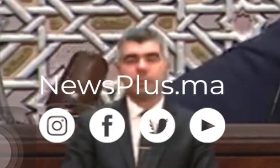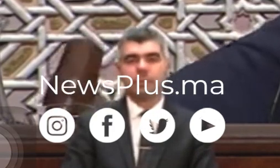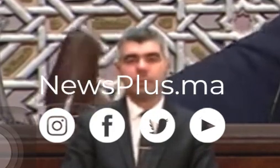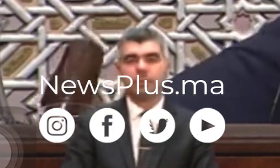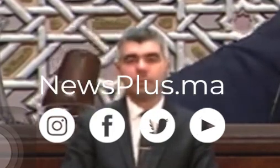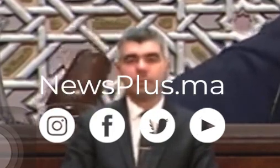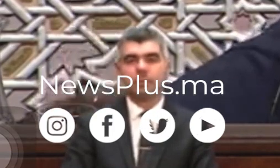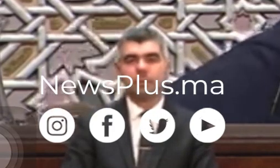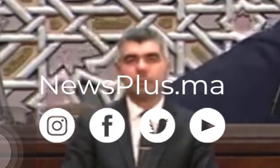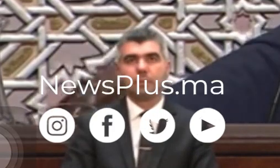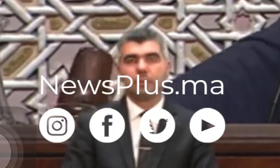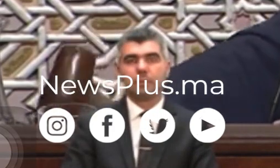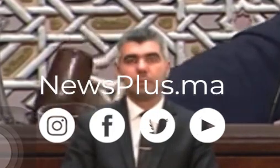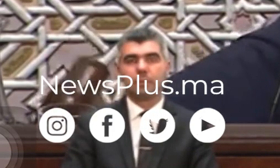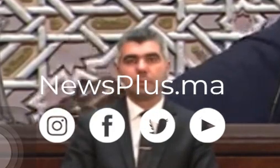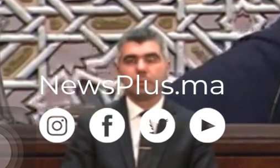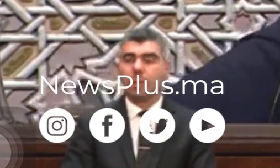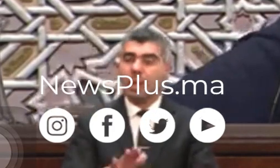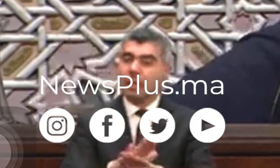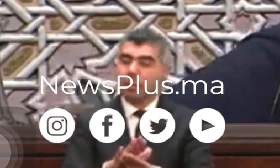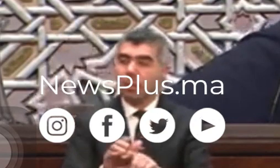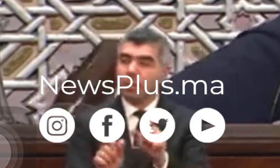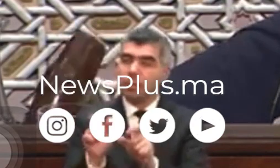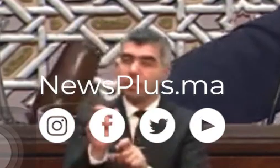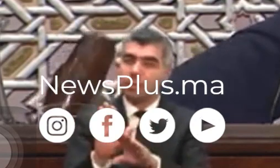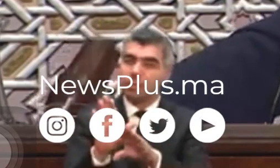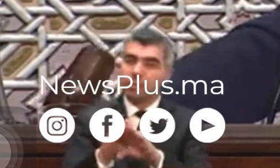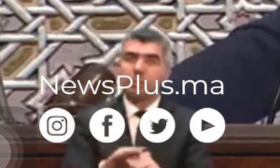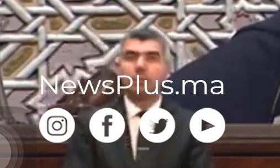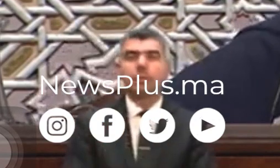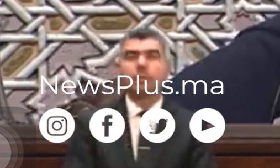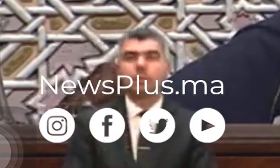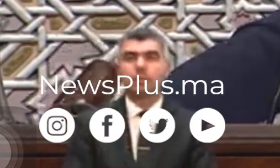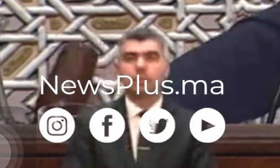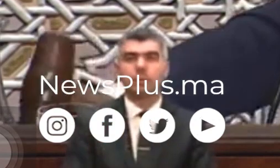النائبه الاسد، الا سمحتوا رجاء. انا عندما شوف،